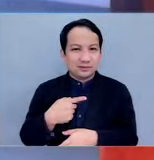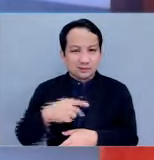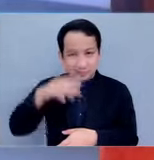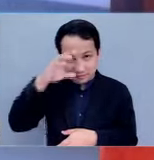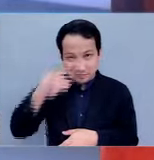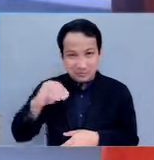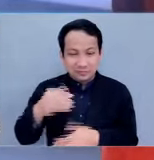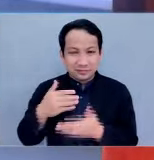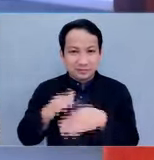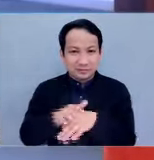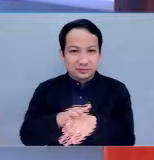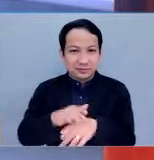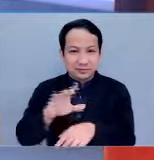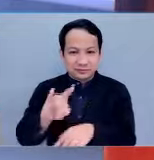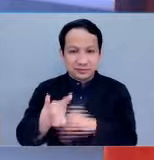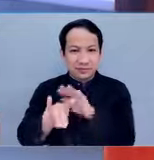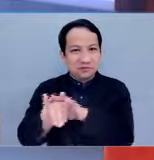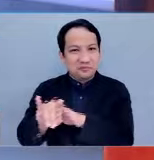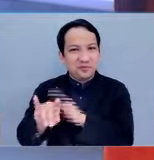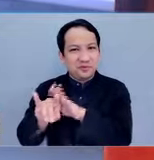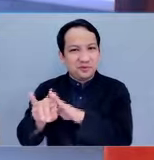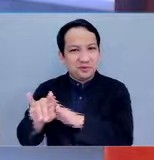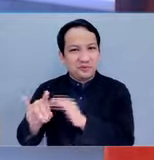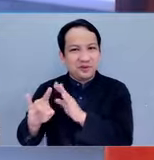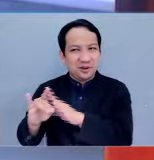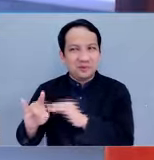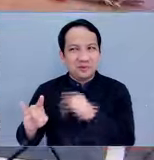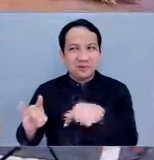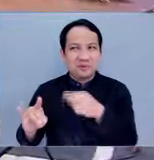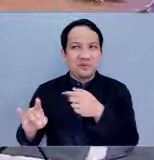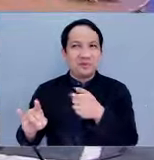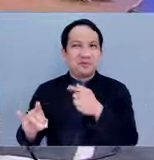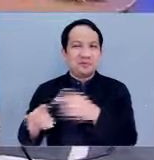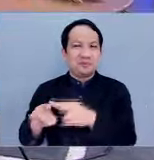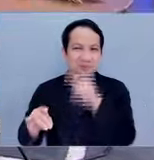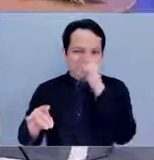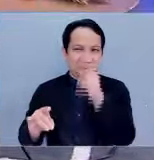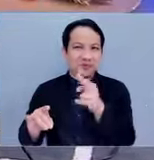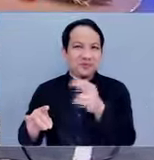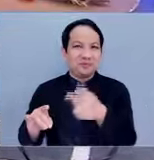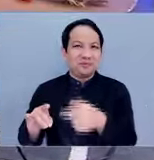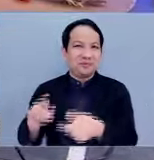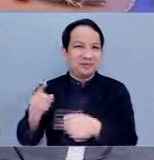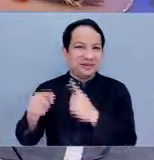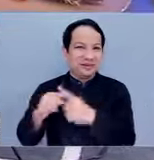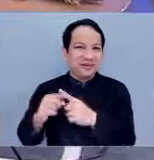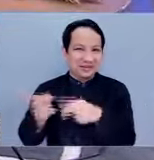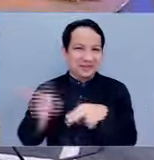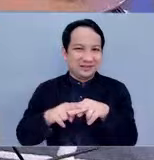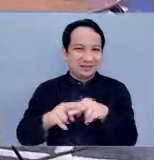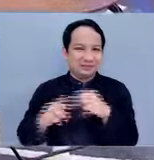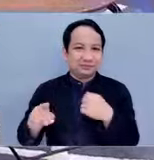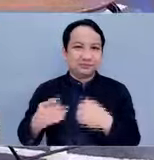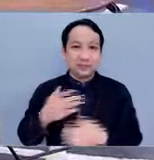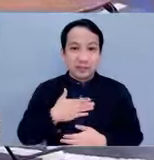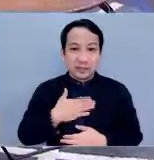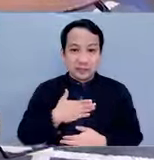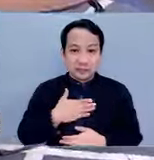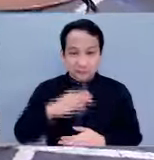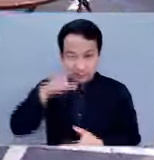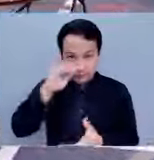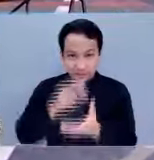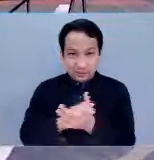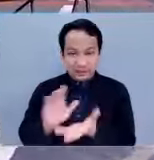so malambing with their pets, plus pogi points yun. Parang sa all. Kasi, my husband's very malambing also with